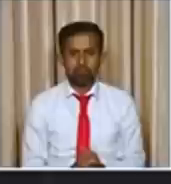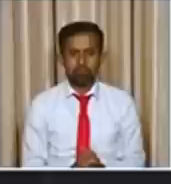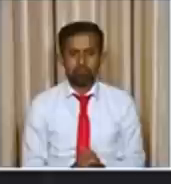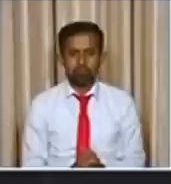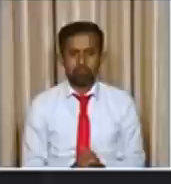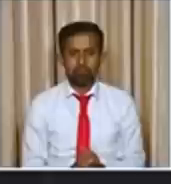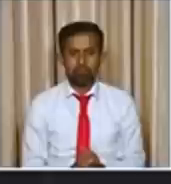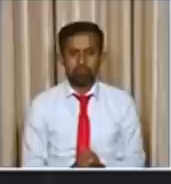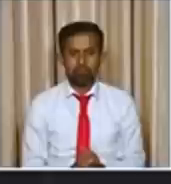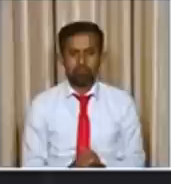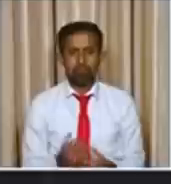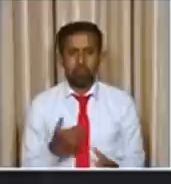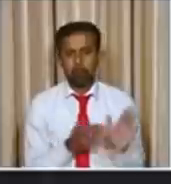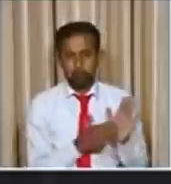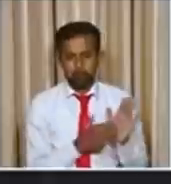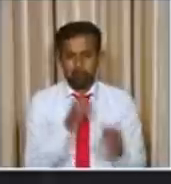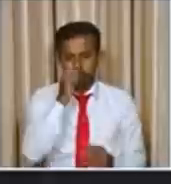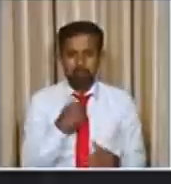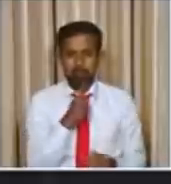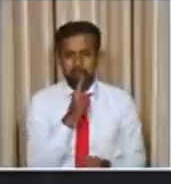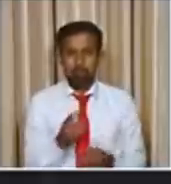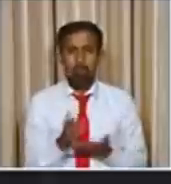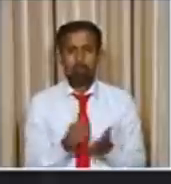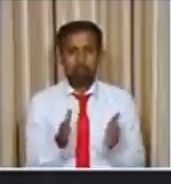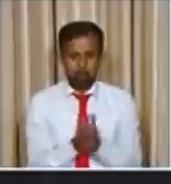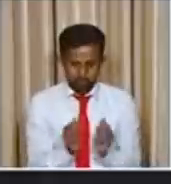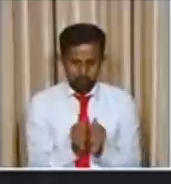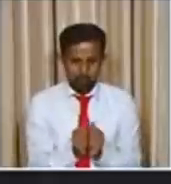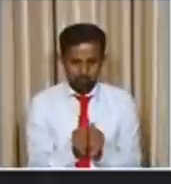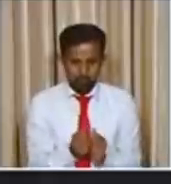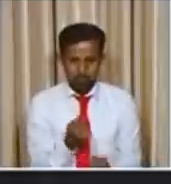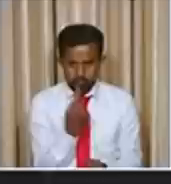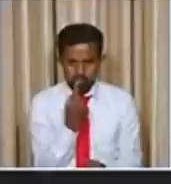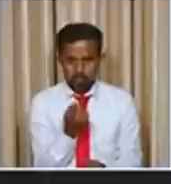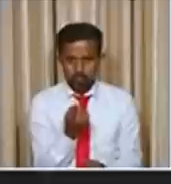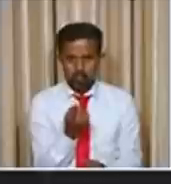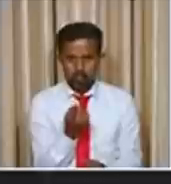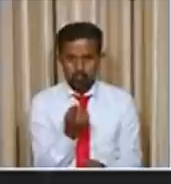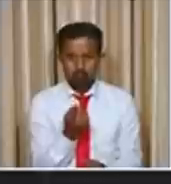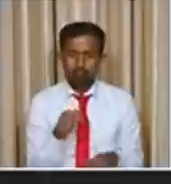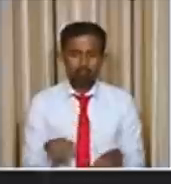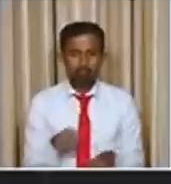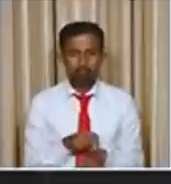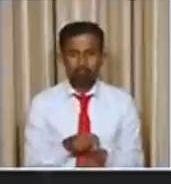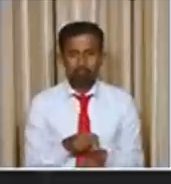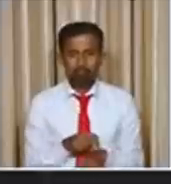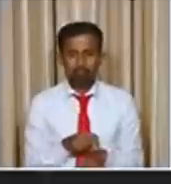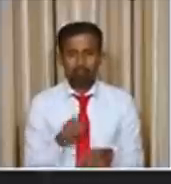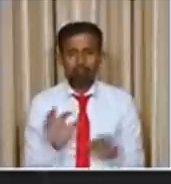மனோகமினேஷன் அமைச்சர், இப்ப நீங்க சொல்றது நாங்க எல்லாரும் சேர்த்து எல்லாம் ஒரே இருக்கிறேன்னு, நாங்க ஃபுல்லா இருக்கிறேன்னு சொல்லுங்களேன். இப்ப தோடுத்துற ஆட்களுடைய என்ன பிரச்சனை